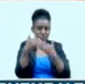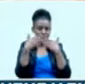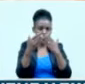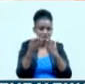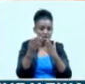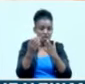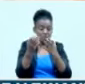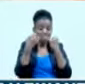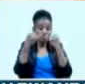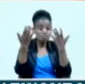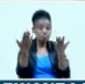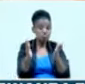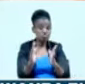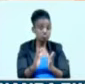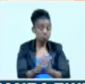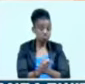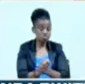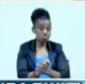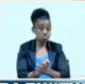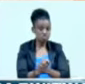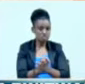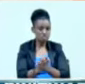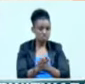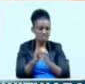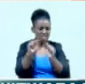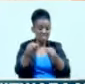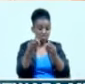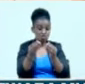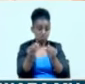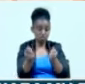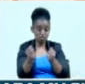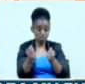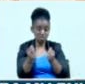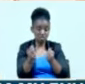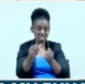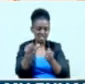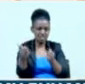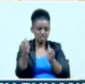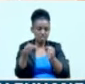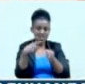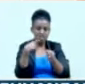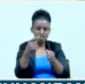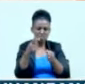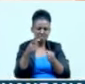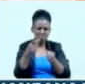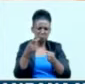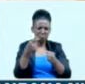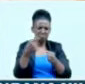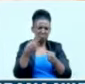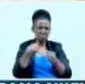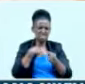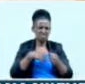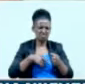nabyo twabivuzeho, bavuga ko bazabikemura. Ikindi nabo bavuga ngo bibagwa nabi, ariko